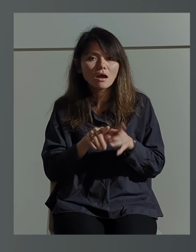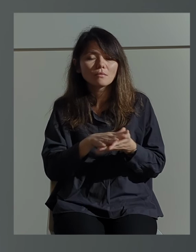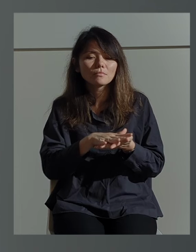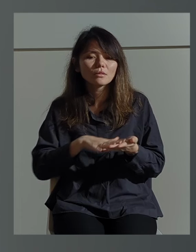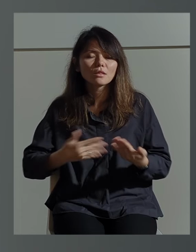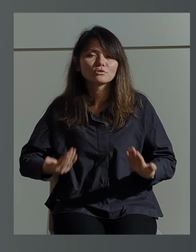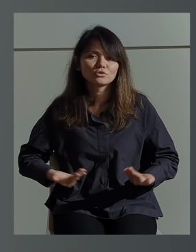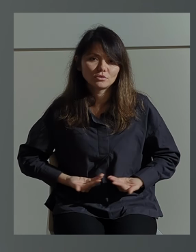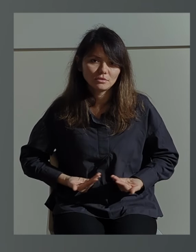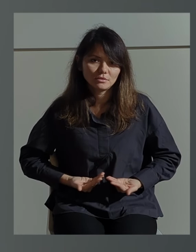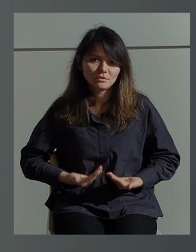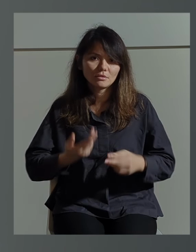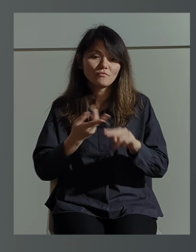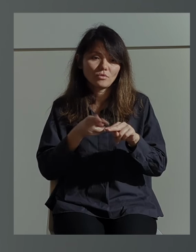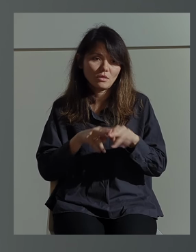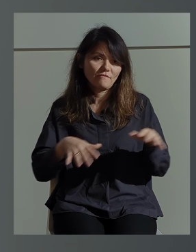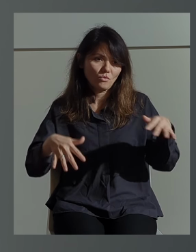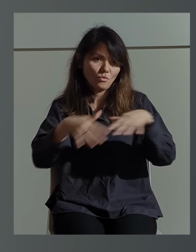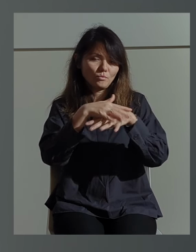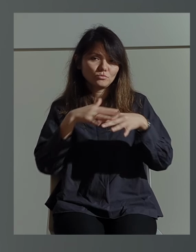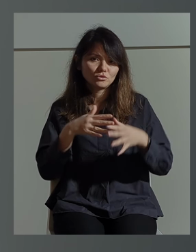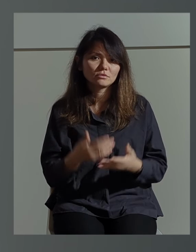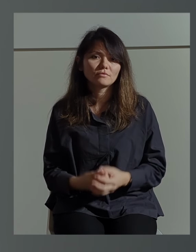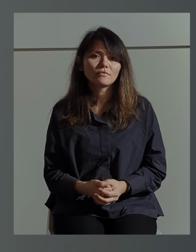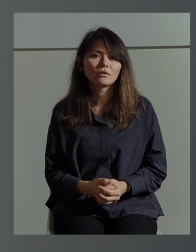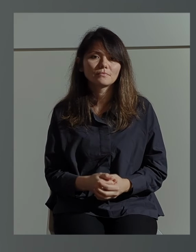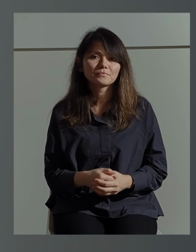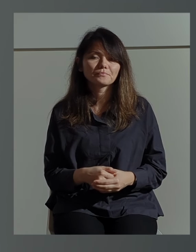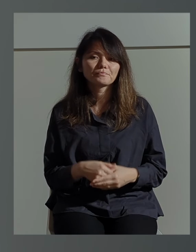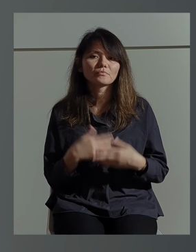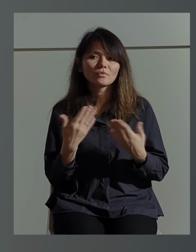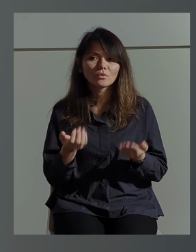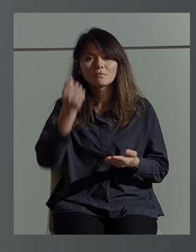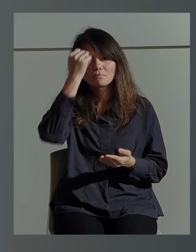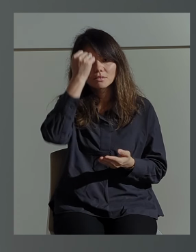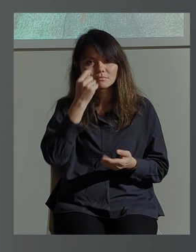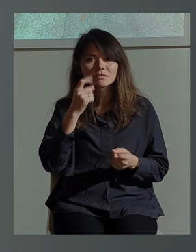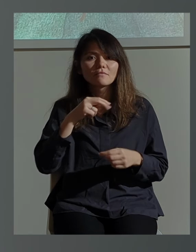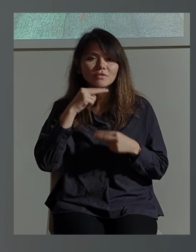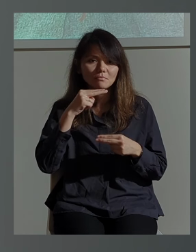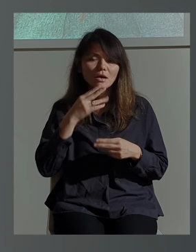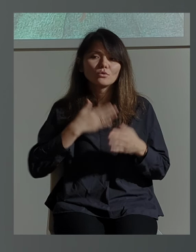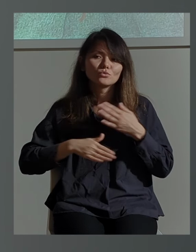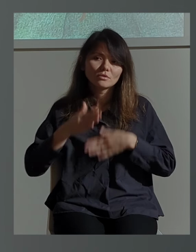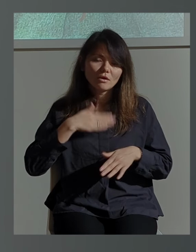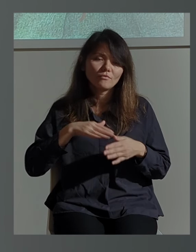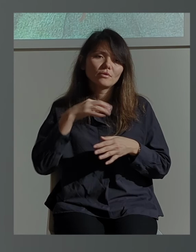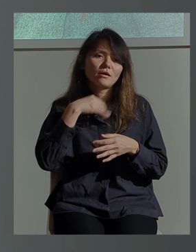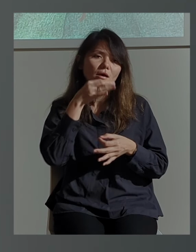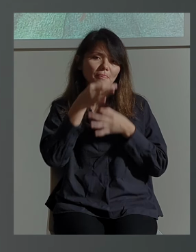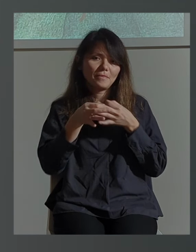жизнь вот этого общества вот Спасибо за внимание с удовольствием